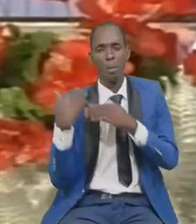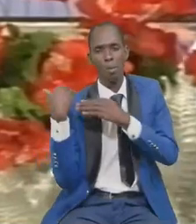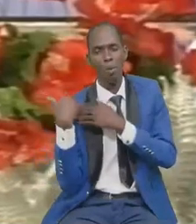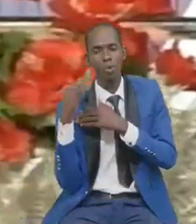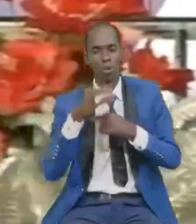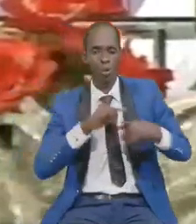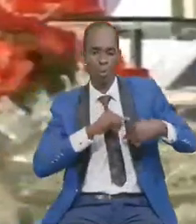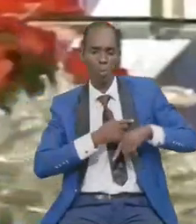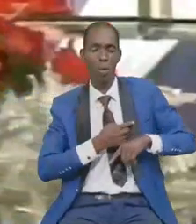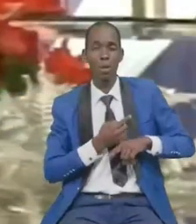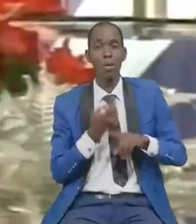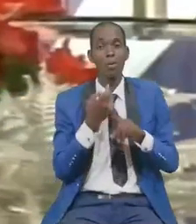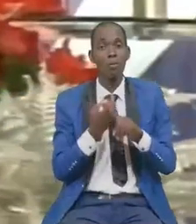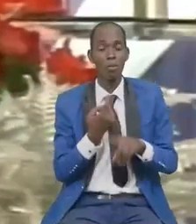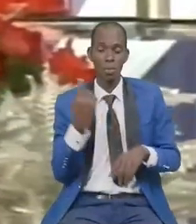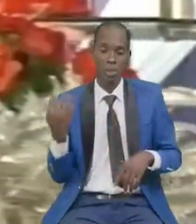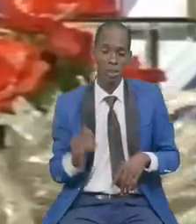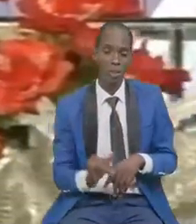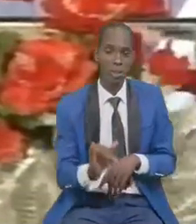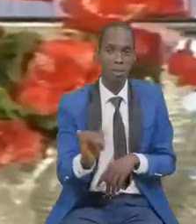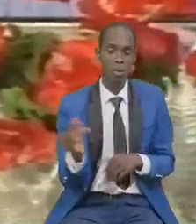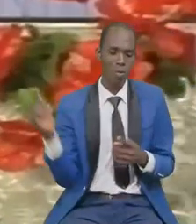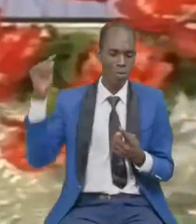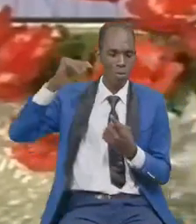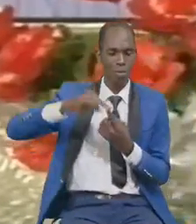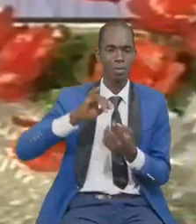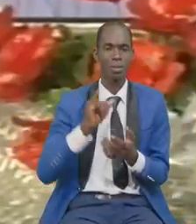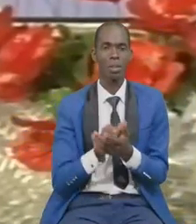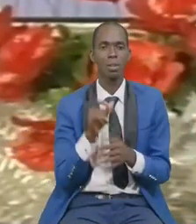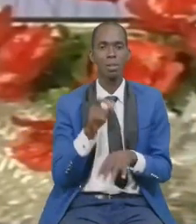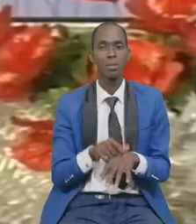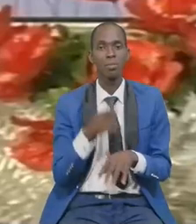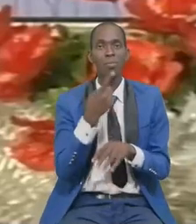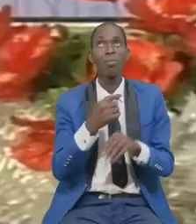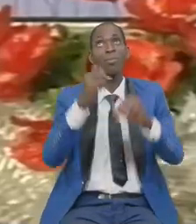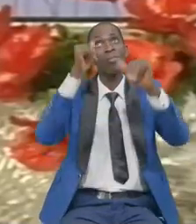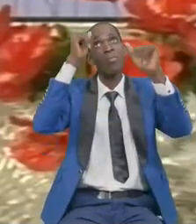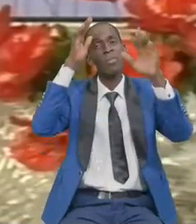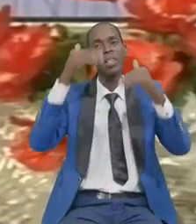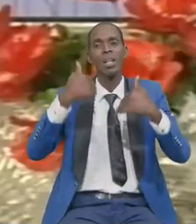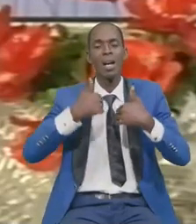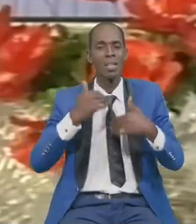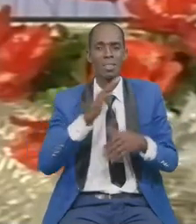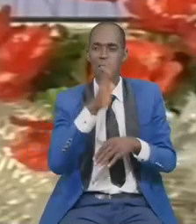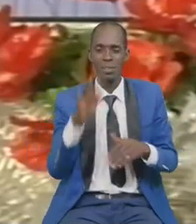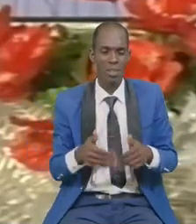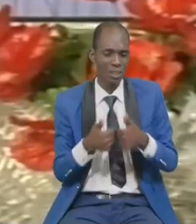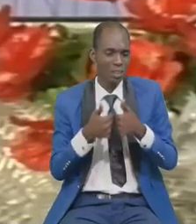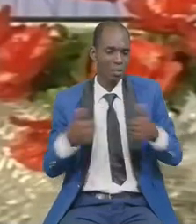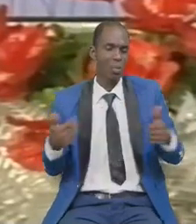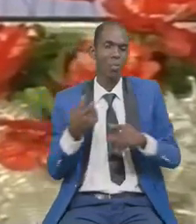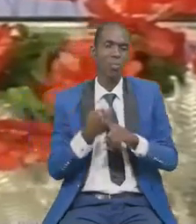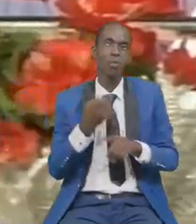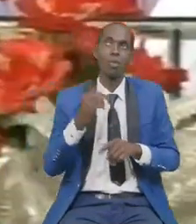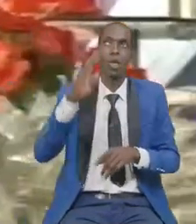de l'éternité jusqu'à ce moment. Le Père ne s'était jamais séparé du Fils.